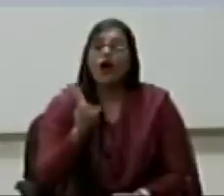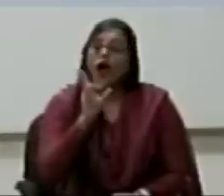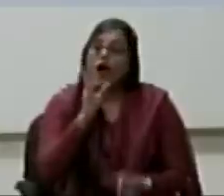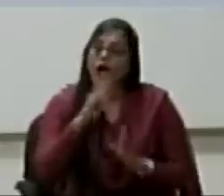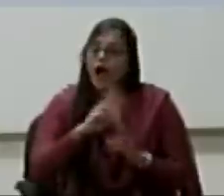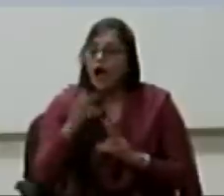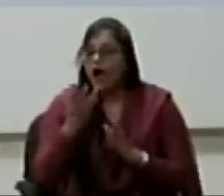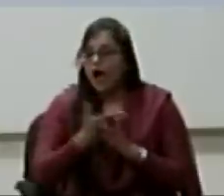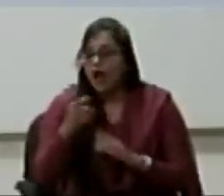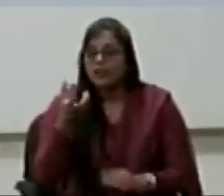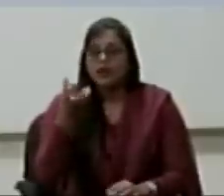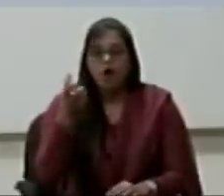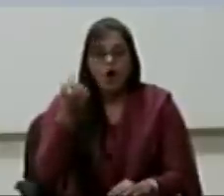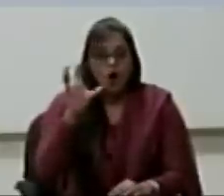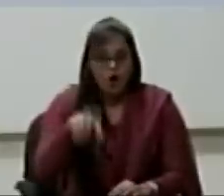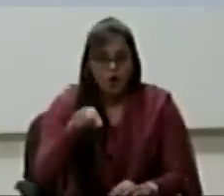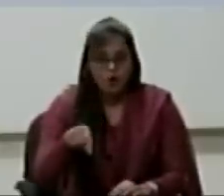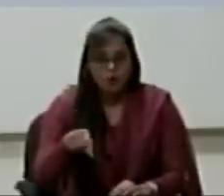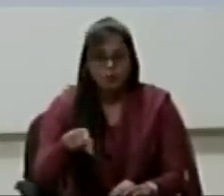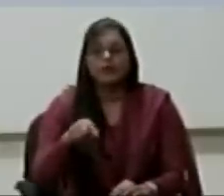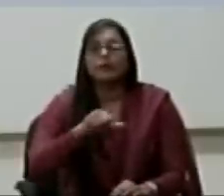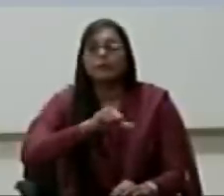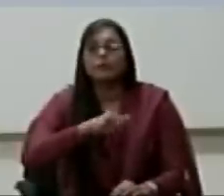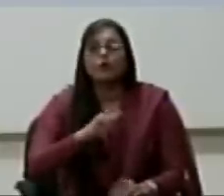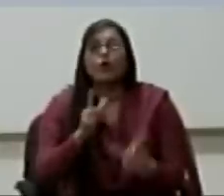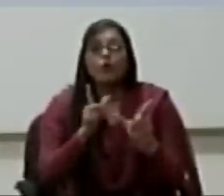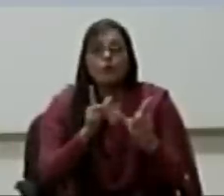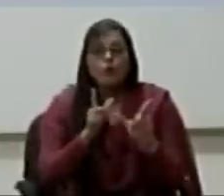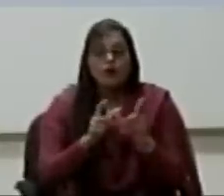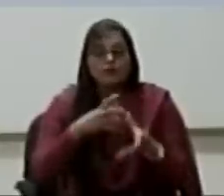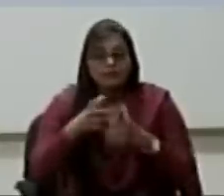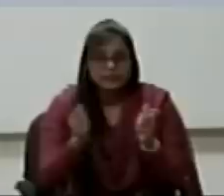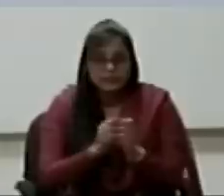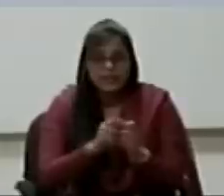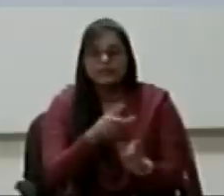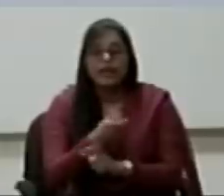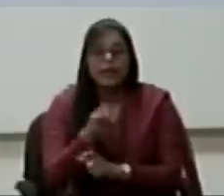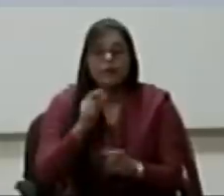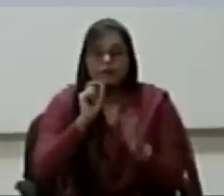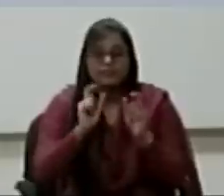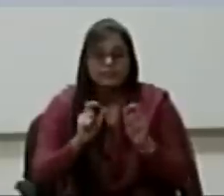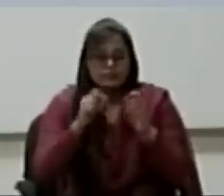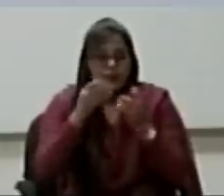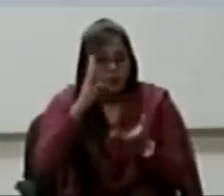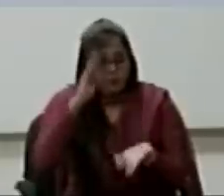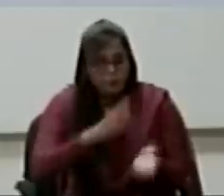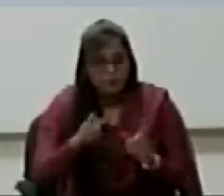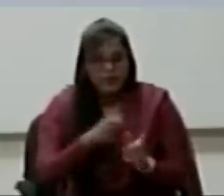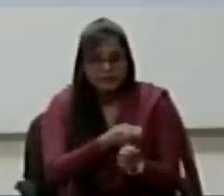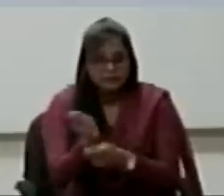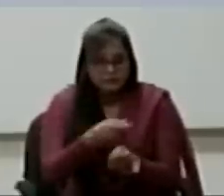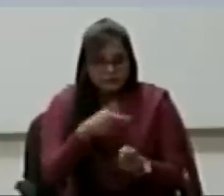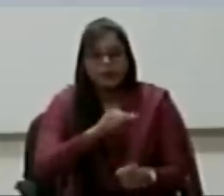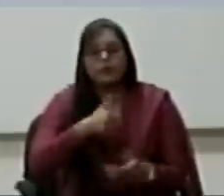1,500টি N95 মাস্ক, ওয়াটার এইট 100 কেজি ব্লিচিং পাউডার ও 97টি স্প্রে মেশিন দিয়েছে।